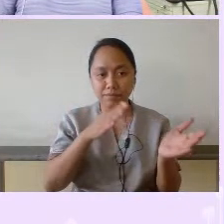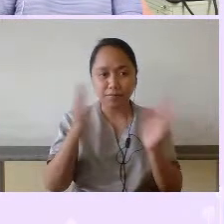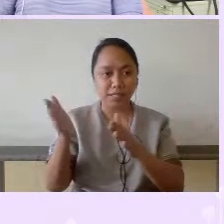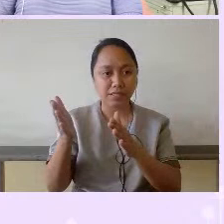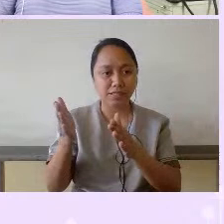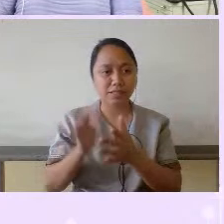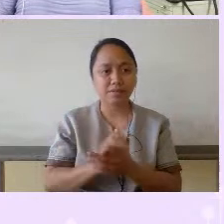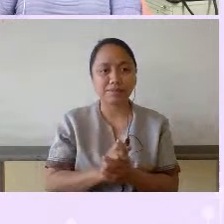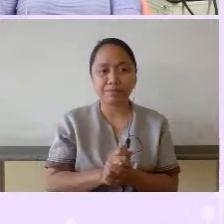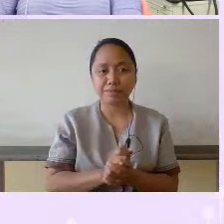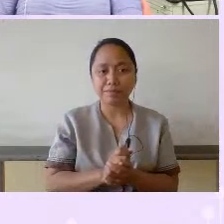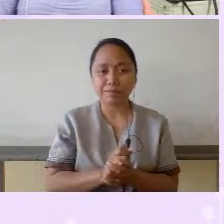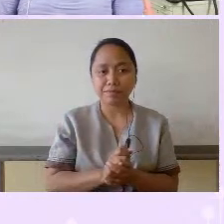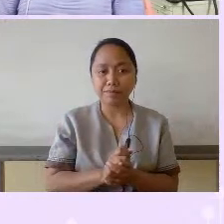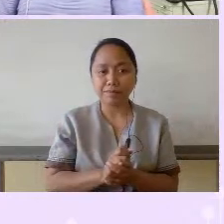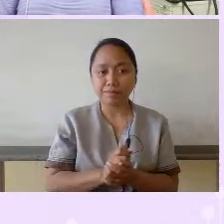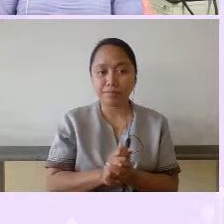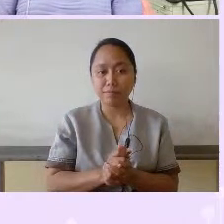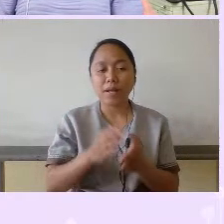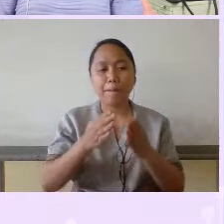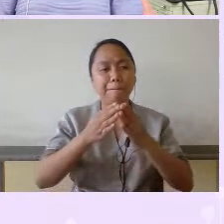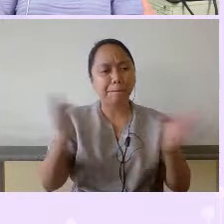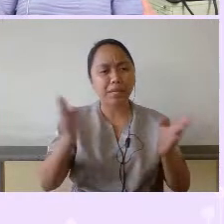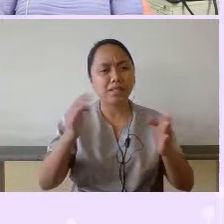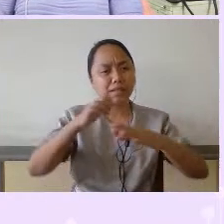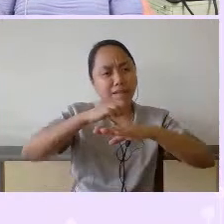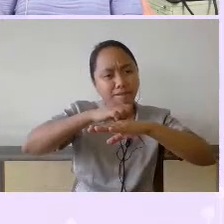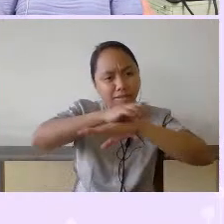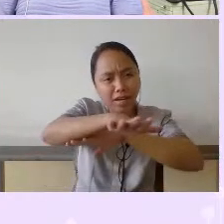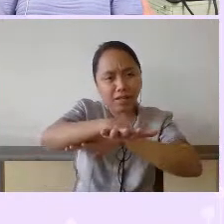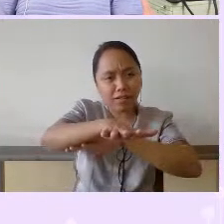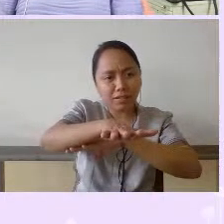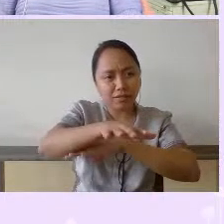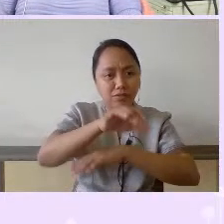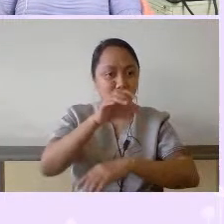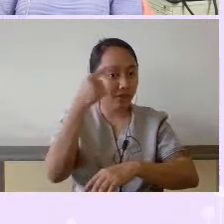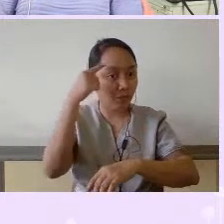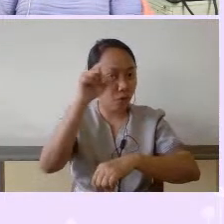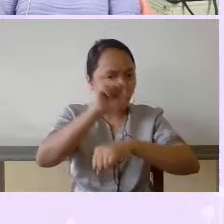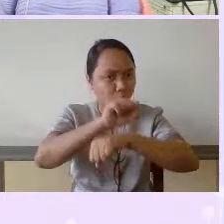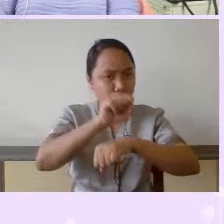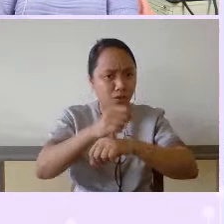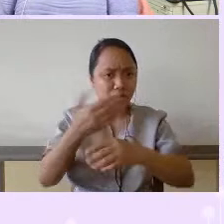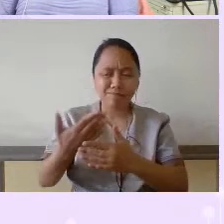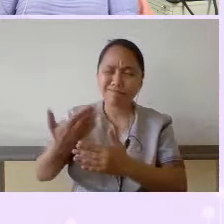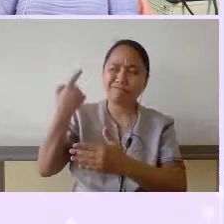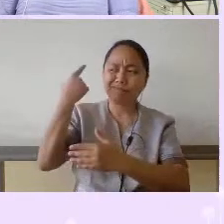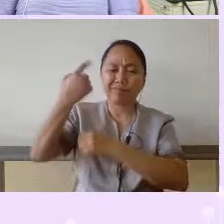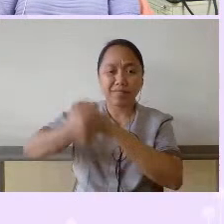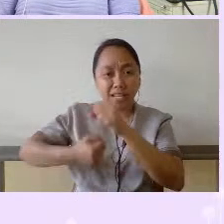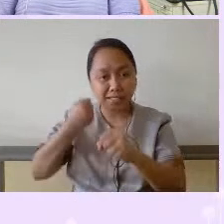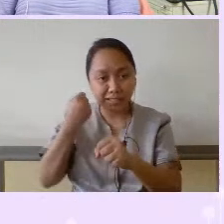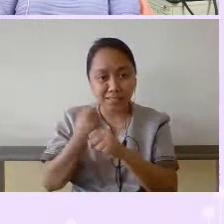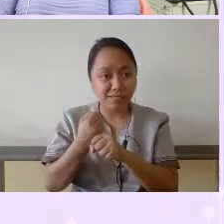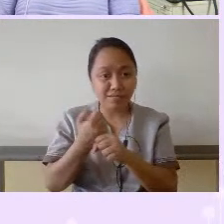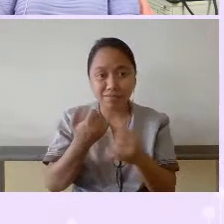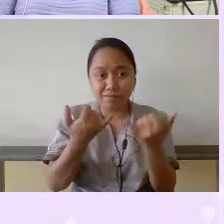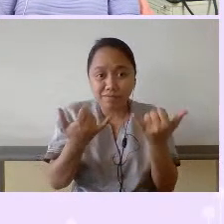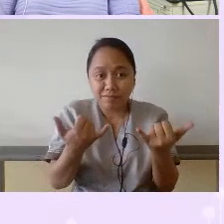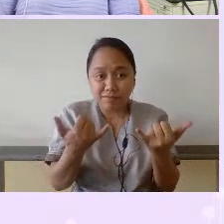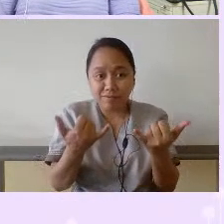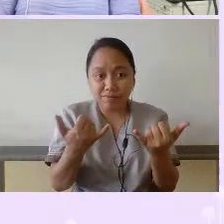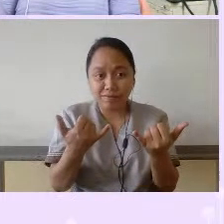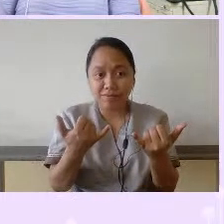Okay. Malaki ang epekto ng fourth industrial at itong pag-usad niya sa tinatawag nating